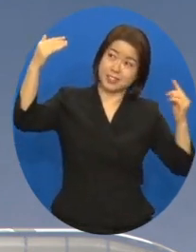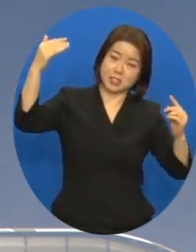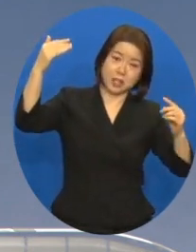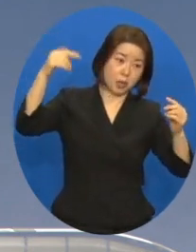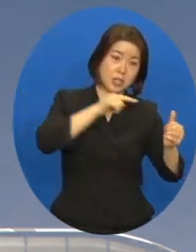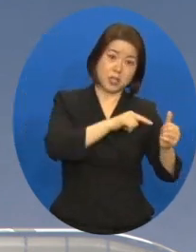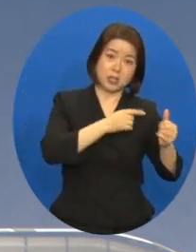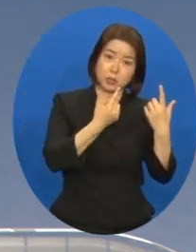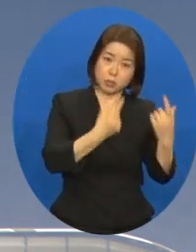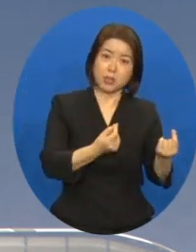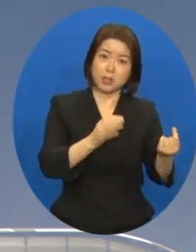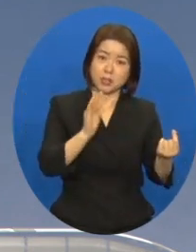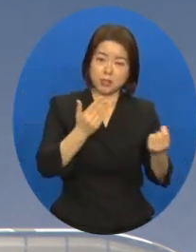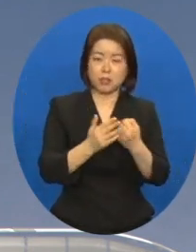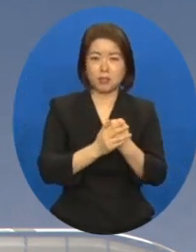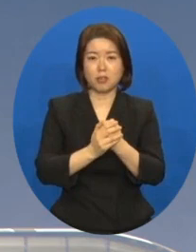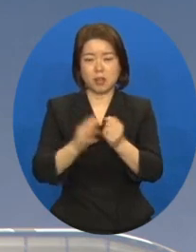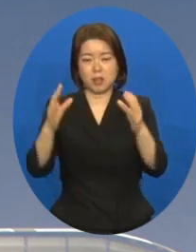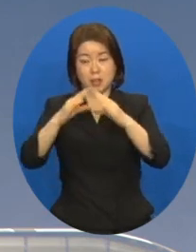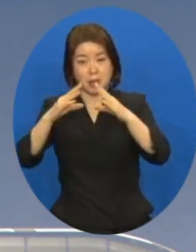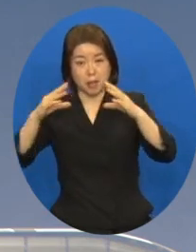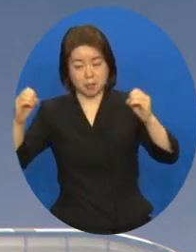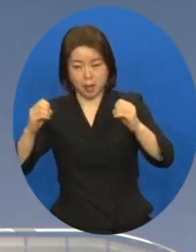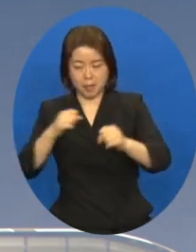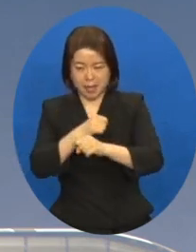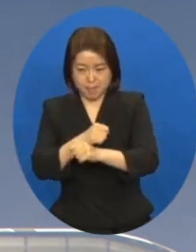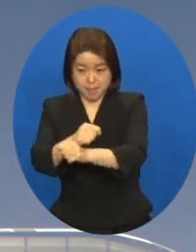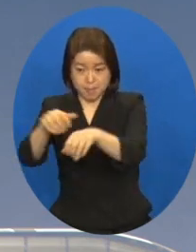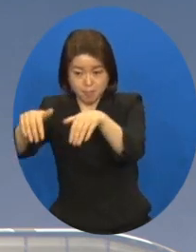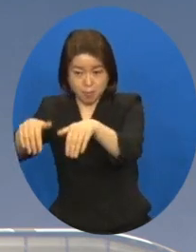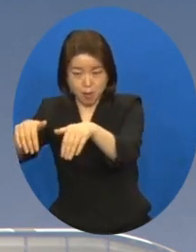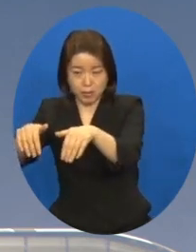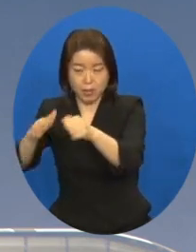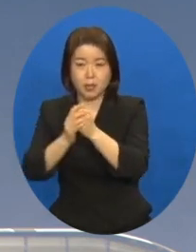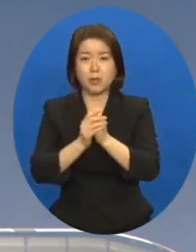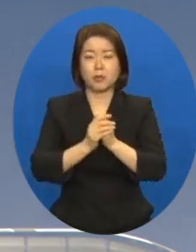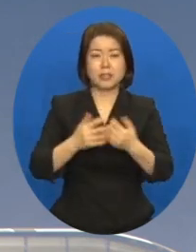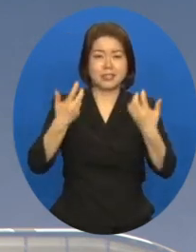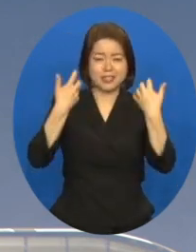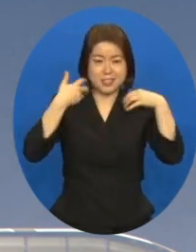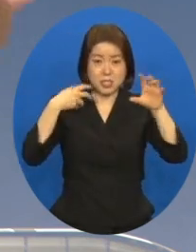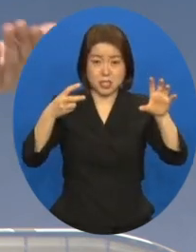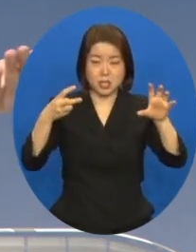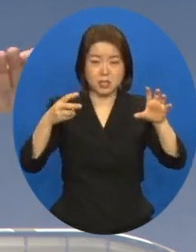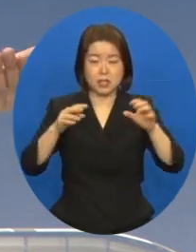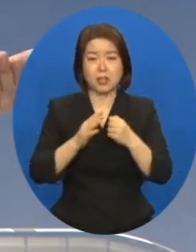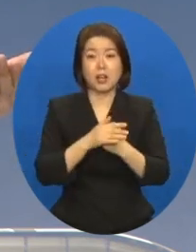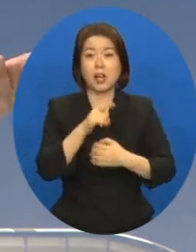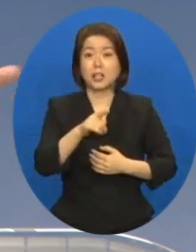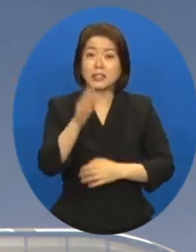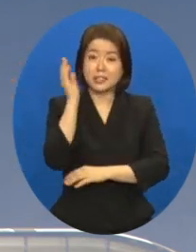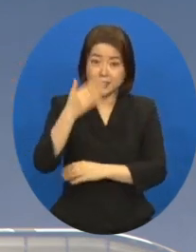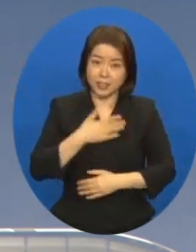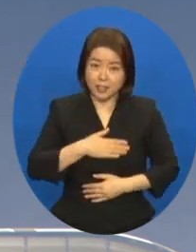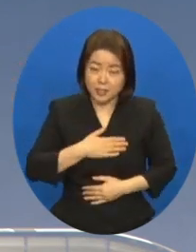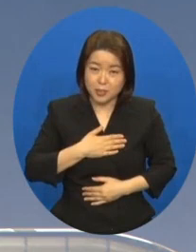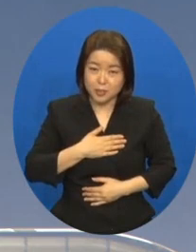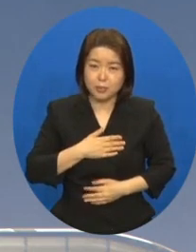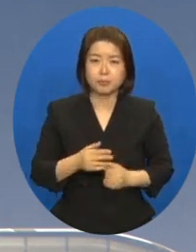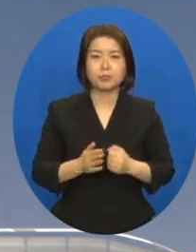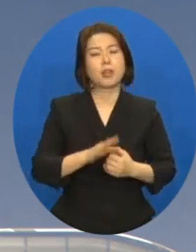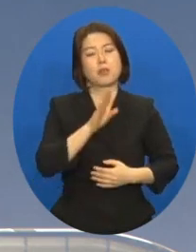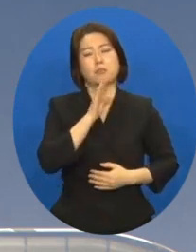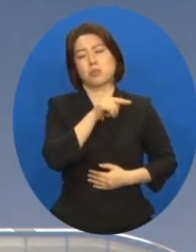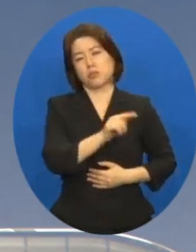오십니까? 바벨론의 포로로 끌려갔던 다니엘, 여러분 그 다니엘 이야기 아시죠?